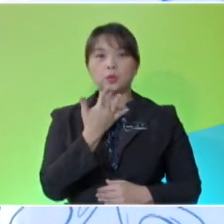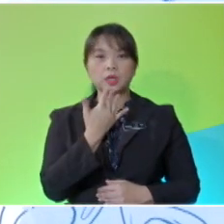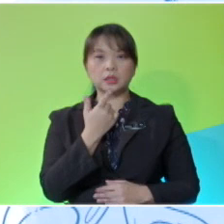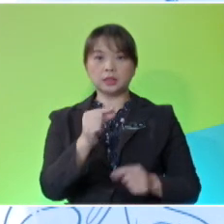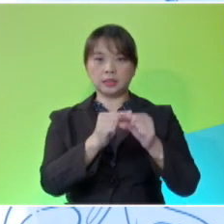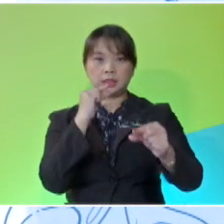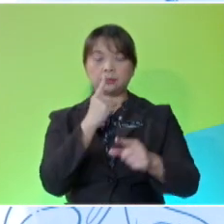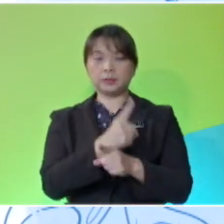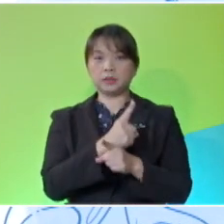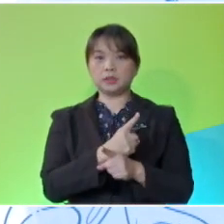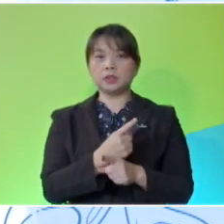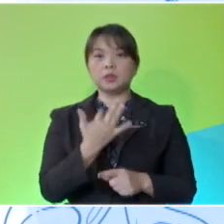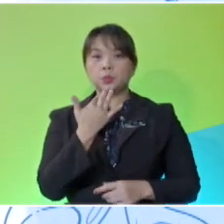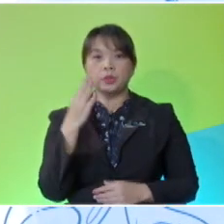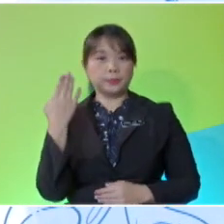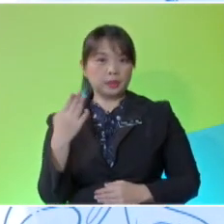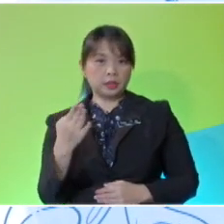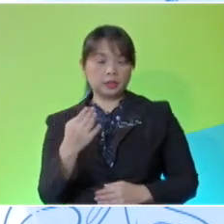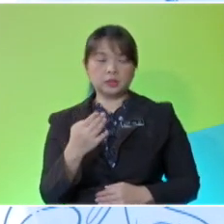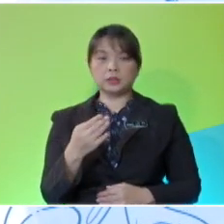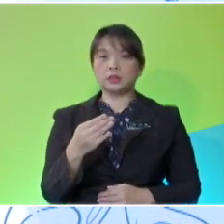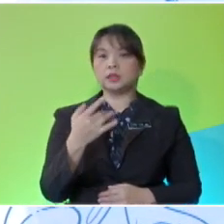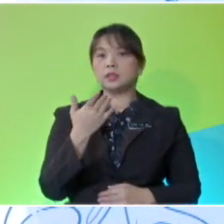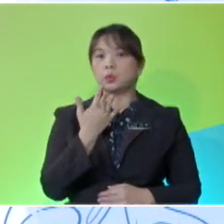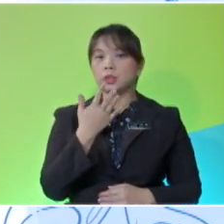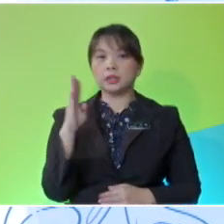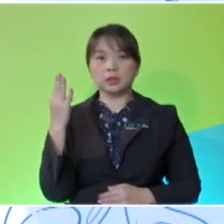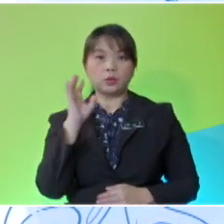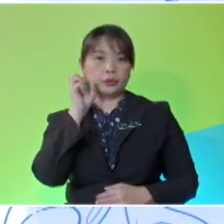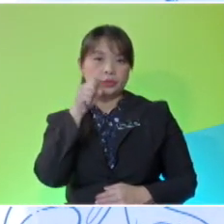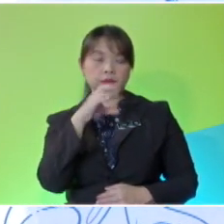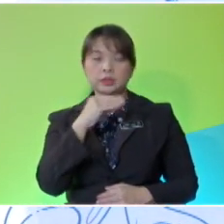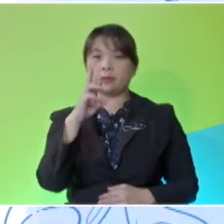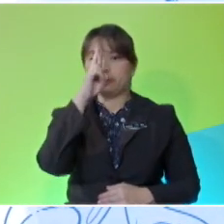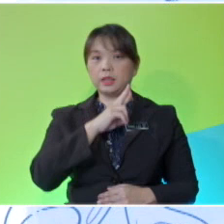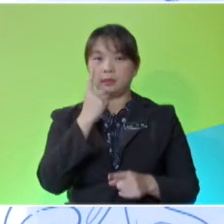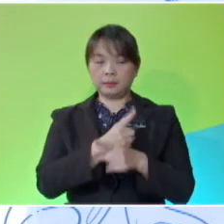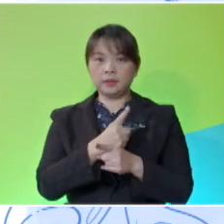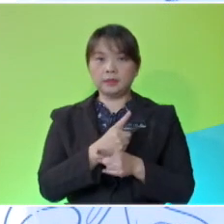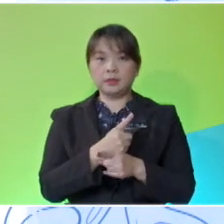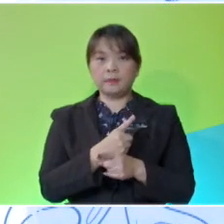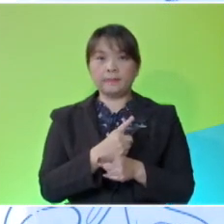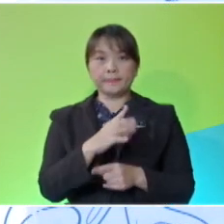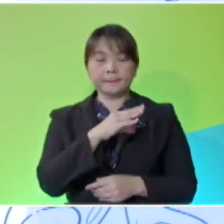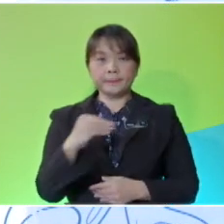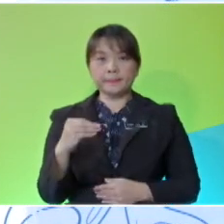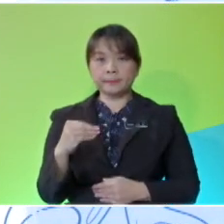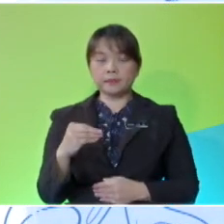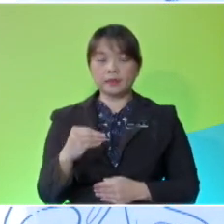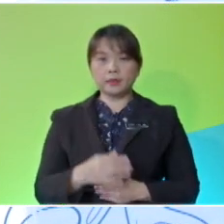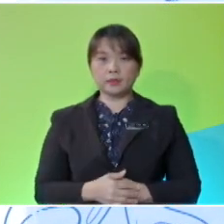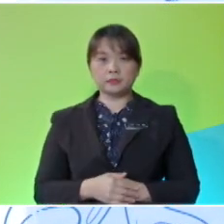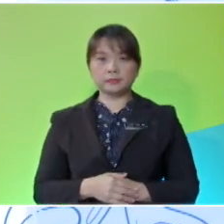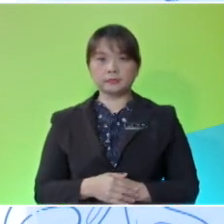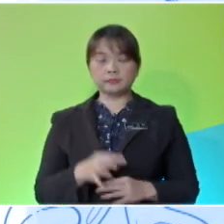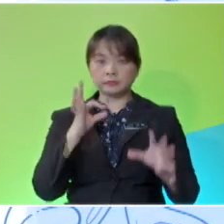betul ada garis Sambu warna biru ada garis sambung warna urine ada garis samping warna merah betul tak dan ada angket tepuk